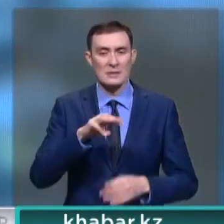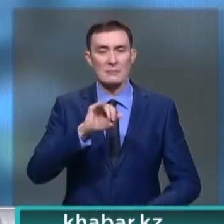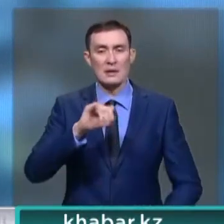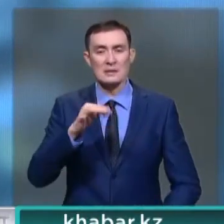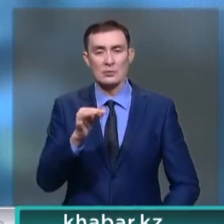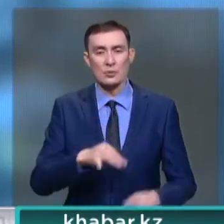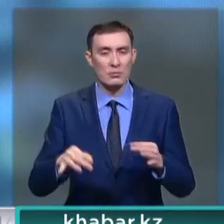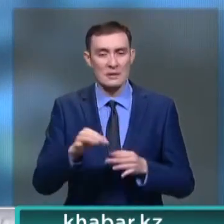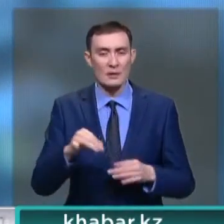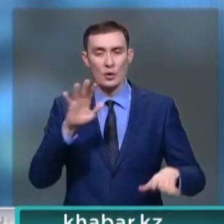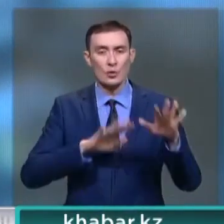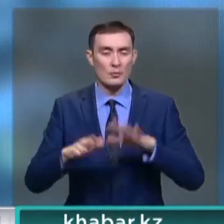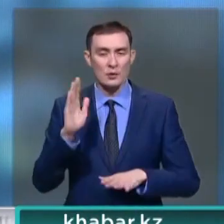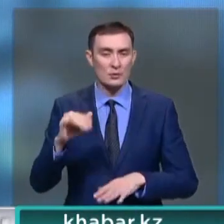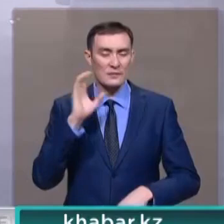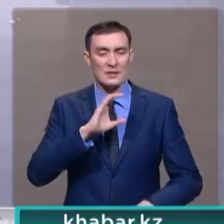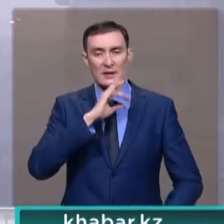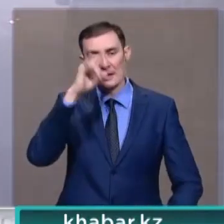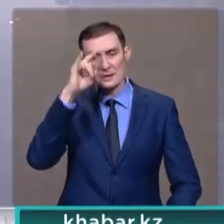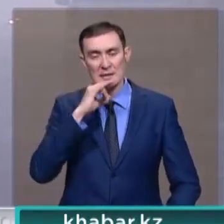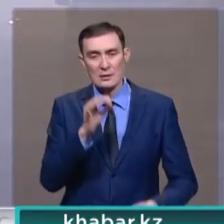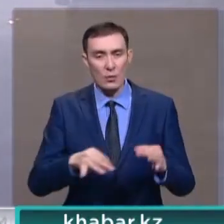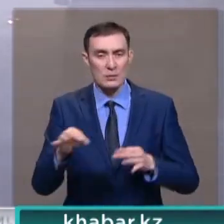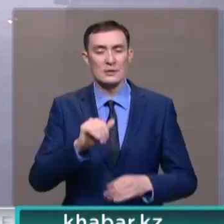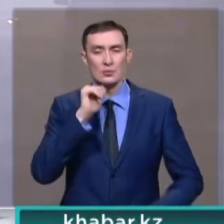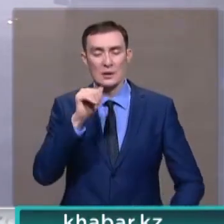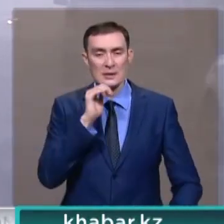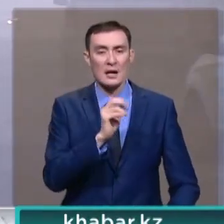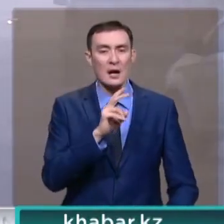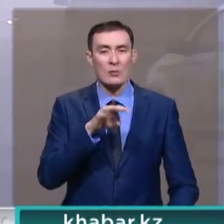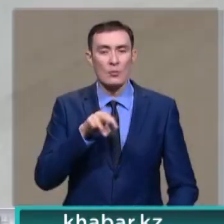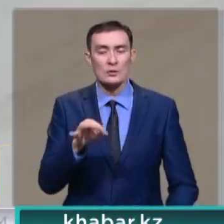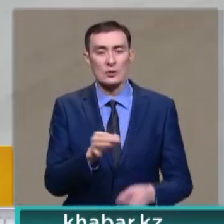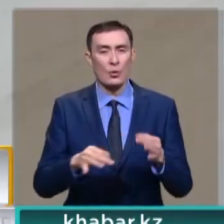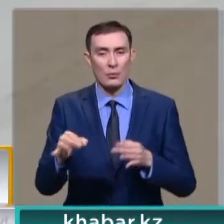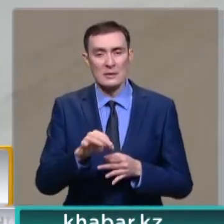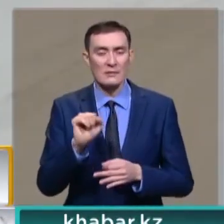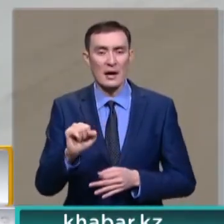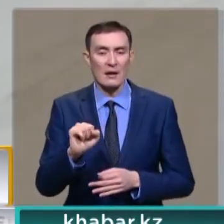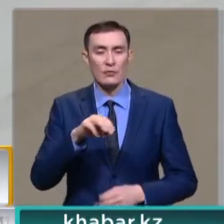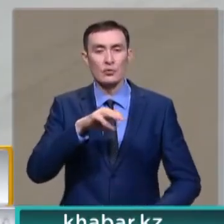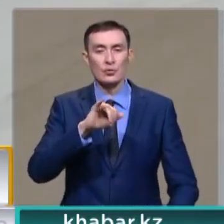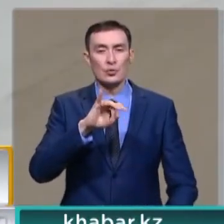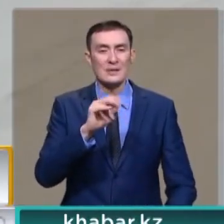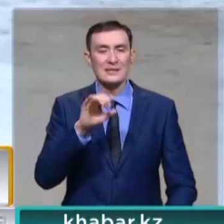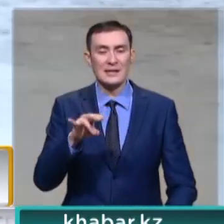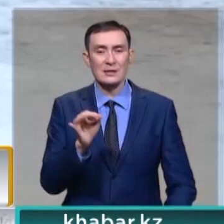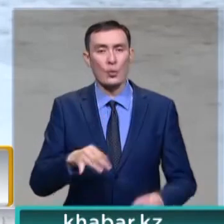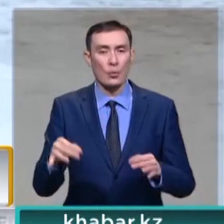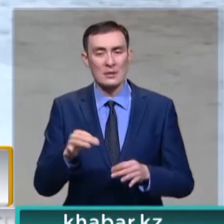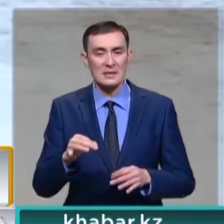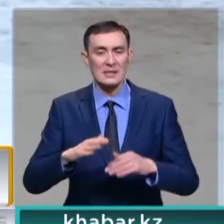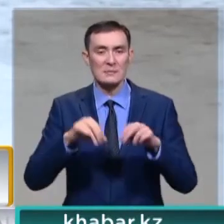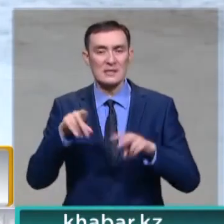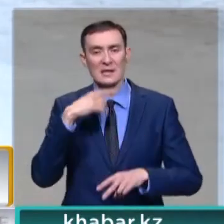мангистауской областях туманно будет в северо-казахстанской кустанайской и акмолинском регионах а вот в туркестанской области